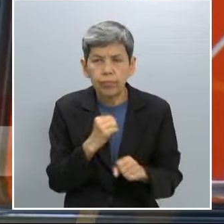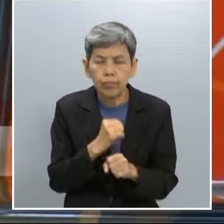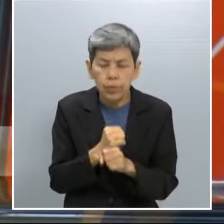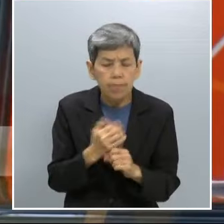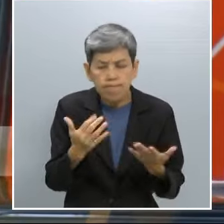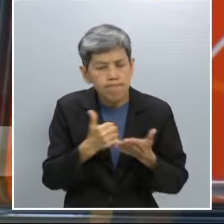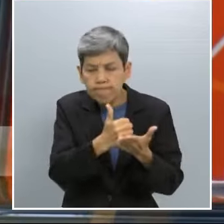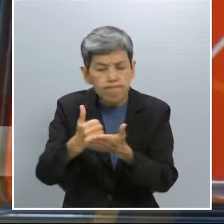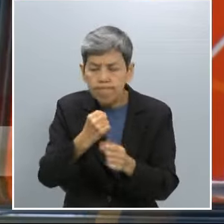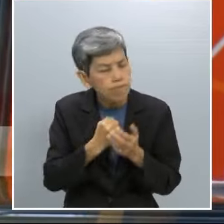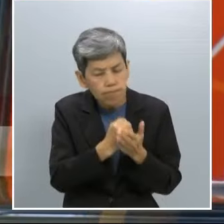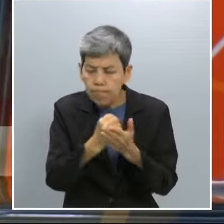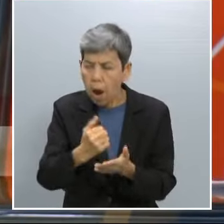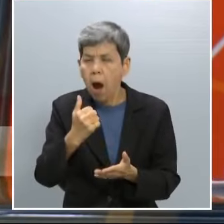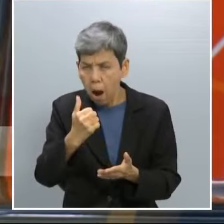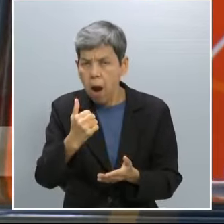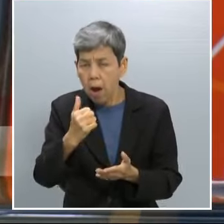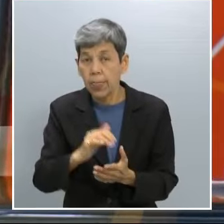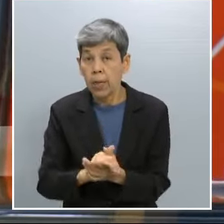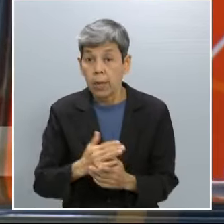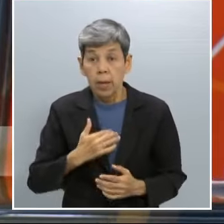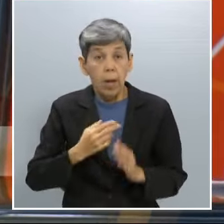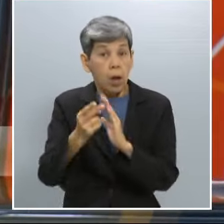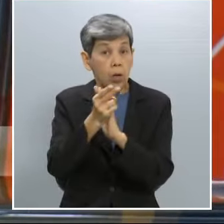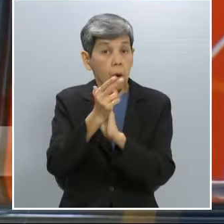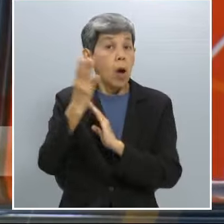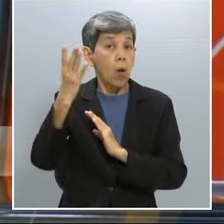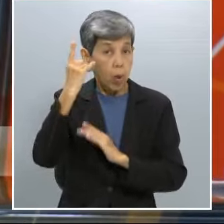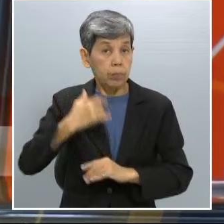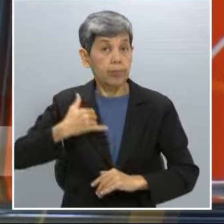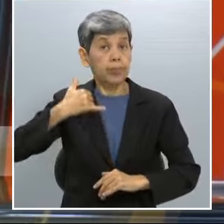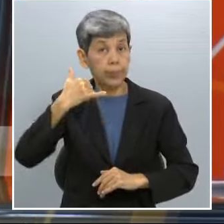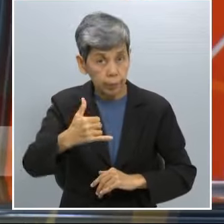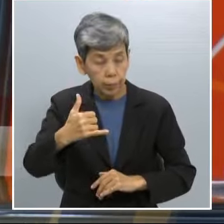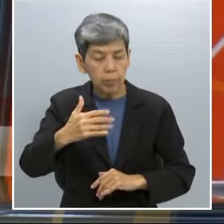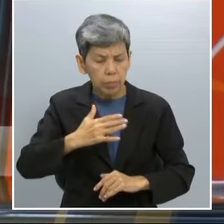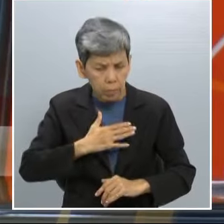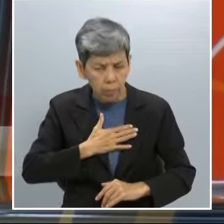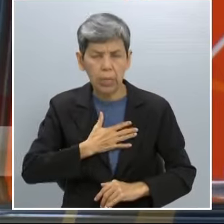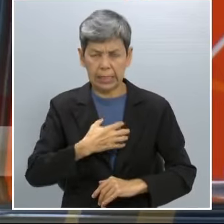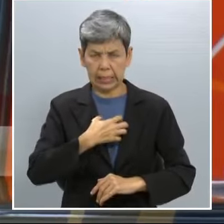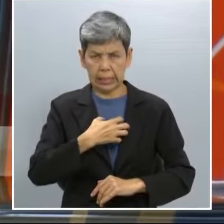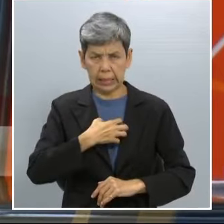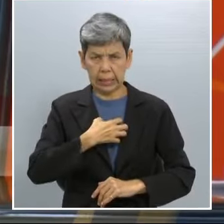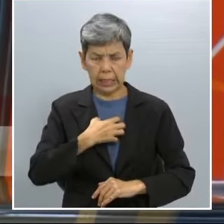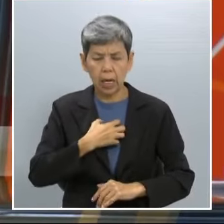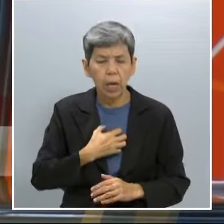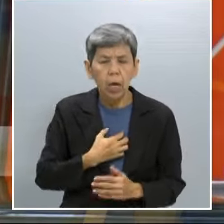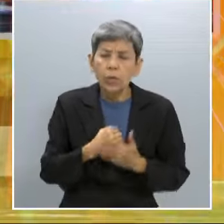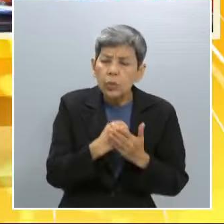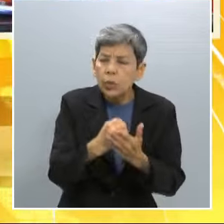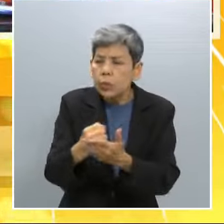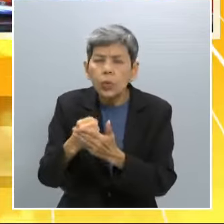ดนี่อีกต่อไปและการลงพื้นที่หนองคายเมื่อวานตั้งใจจะเข้าไปผ่อนคลายความตึ